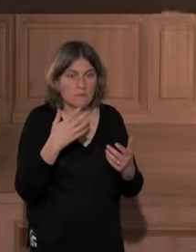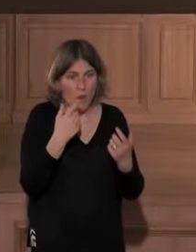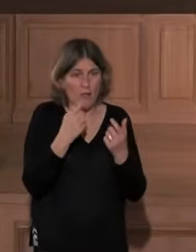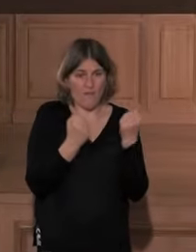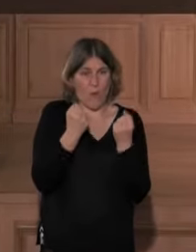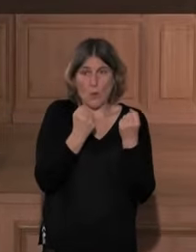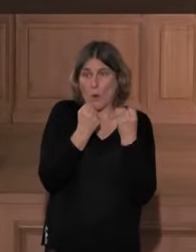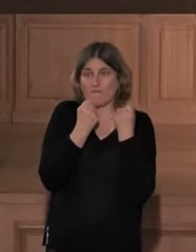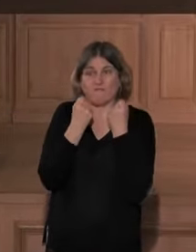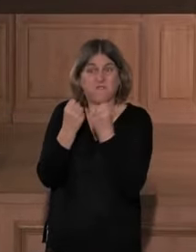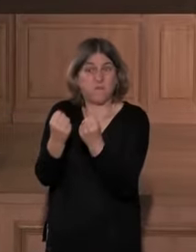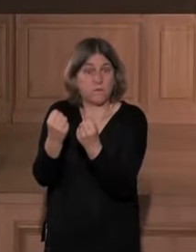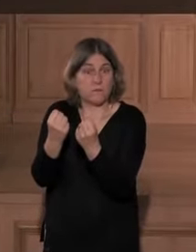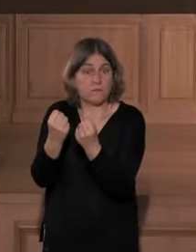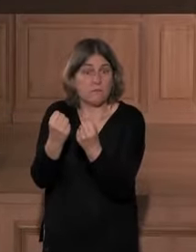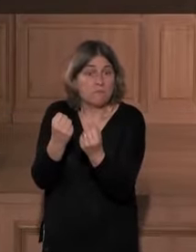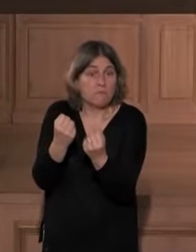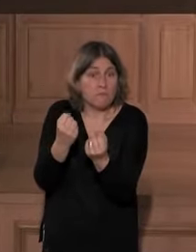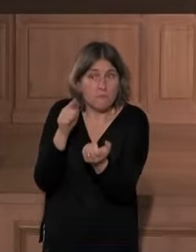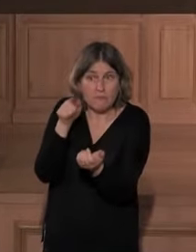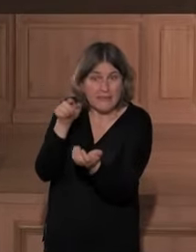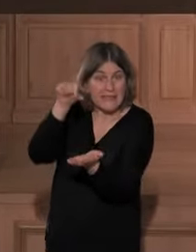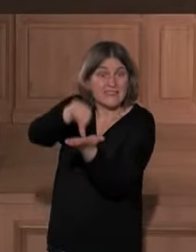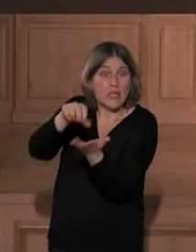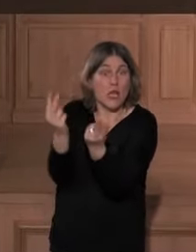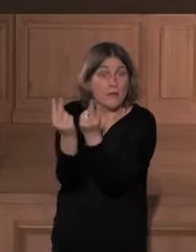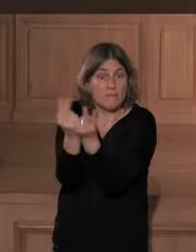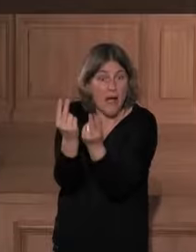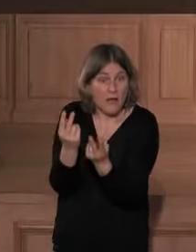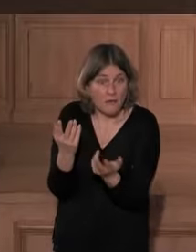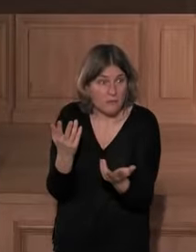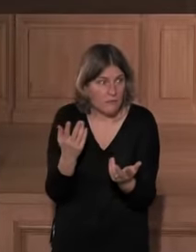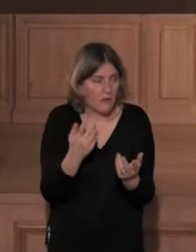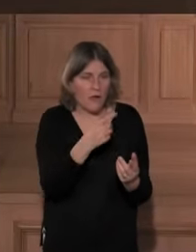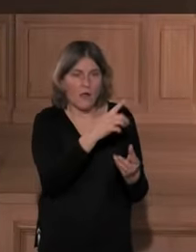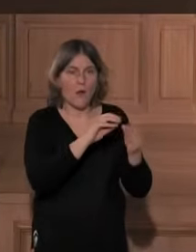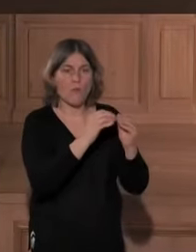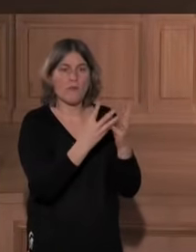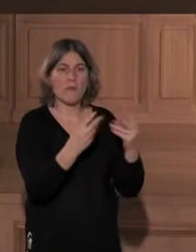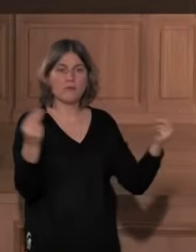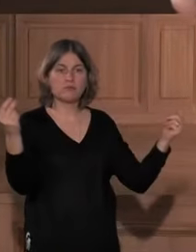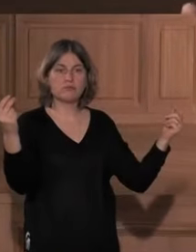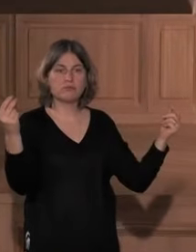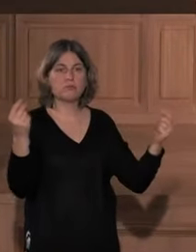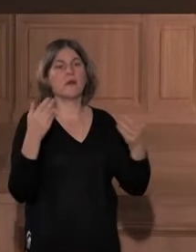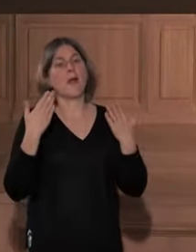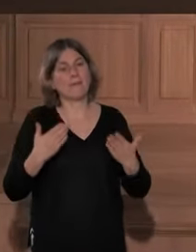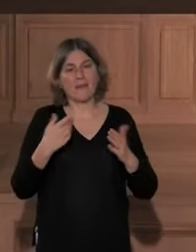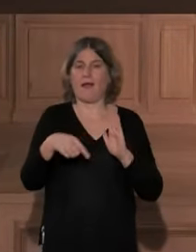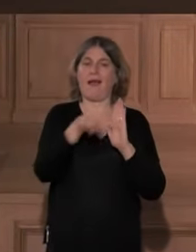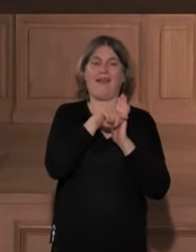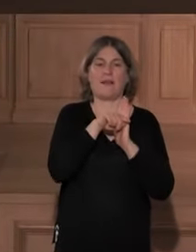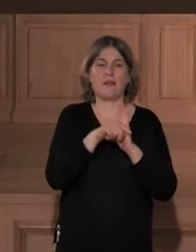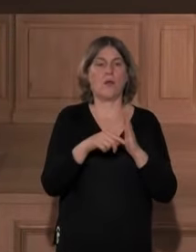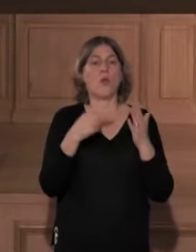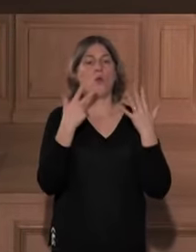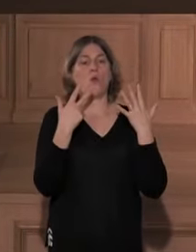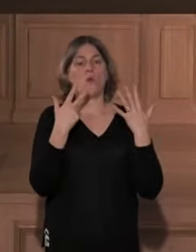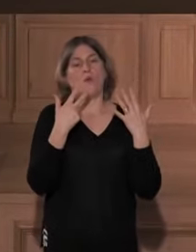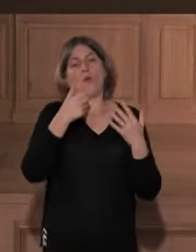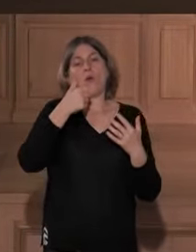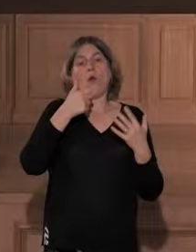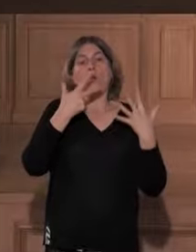prendre le véhicule et de l'emmener à Center Park, et hop, problème réglé. Donc du coup, on a mis une règle. Tous les 8 semaines, il part en vacances, tranquille. Bon.